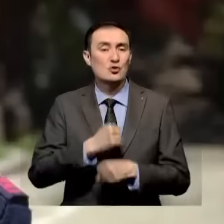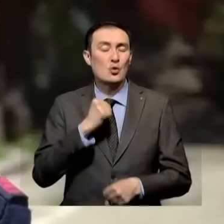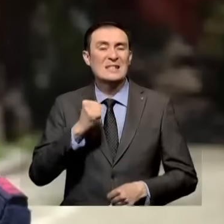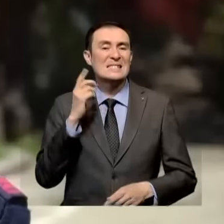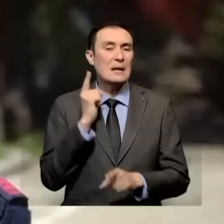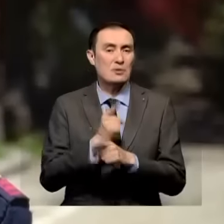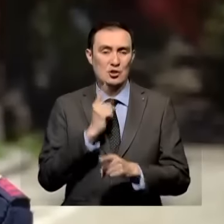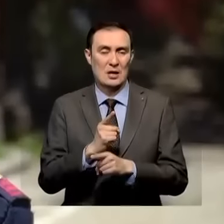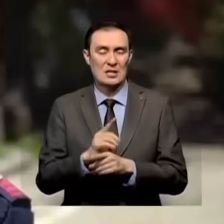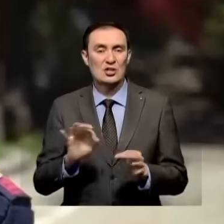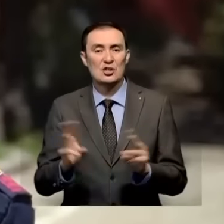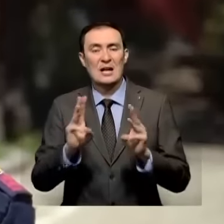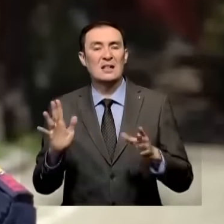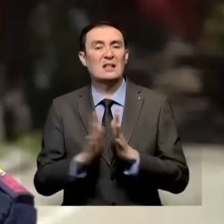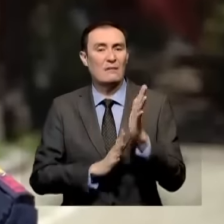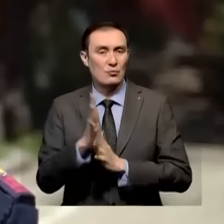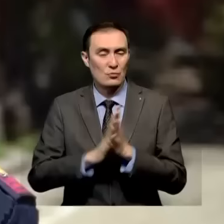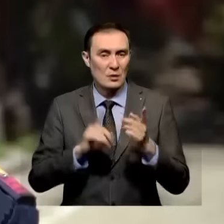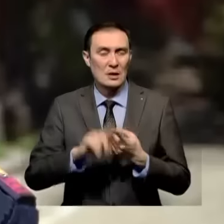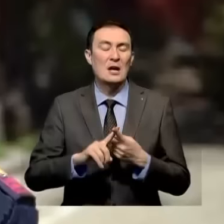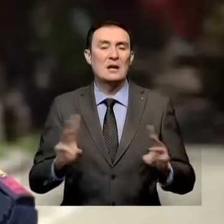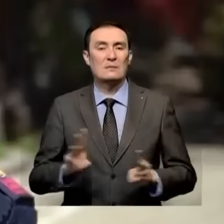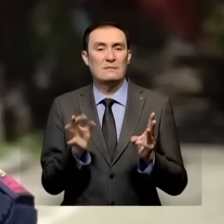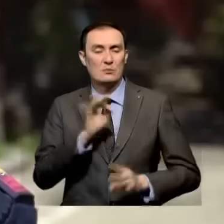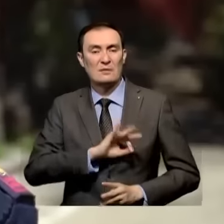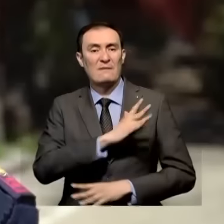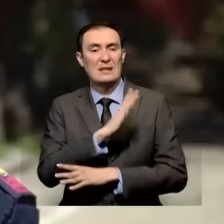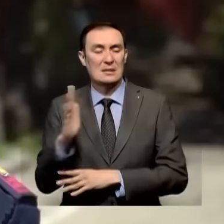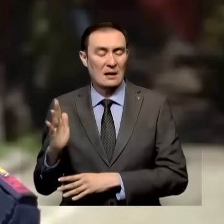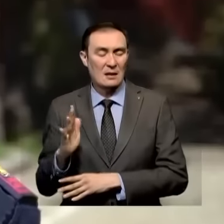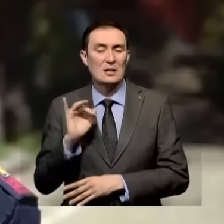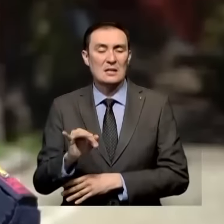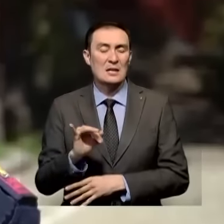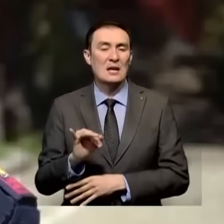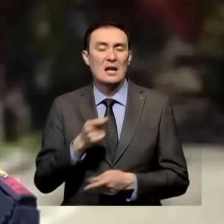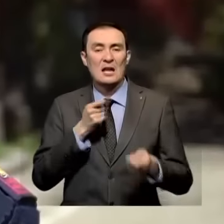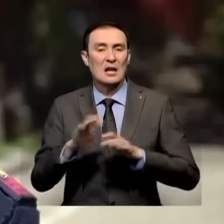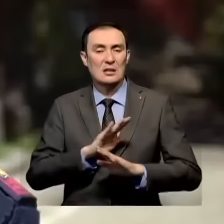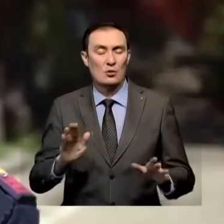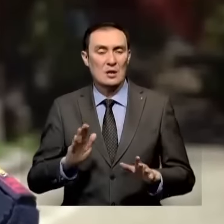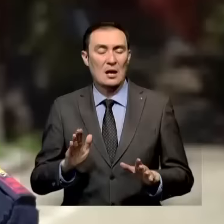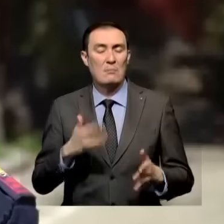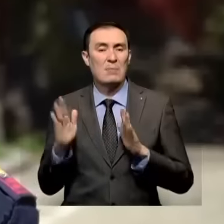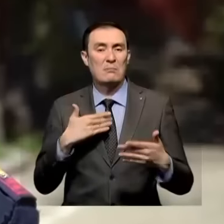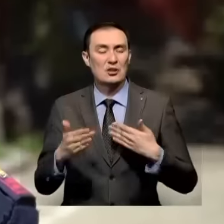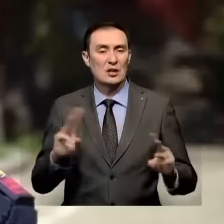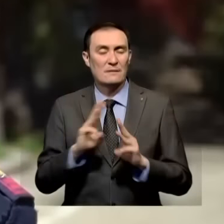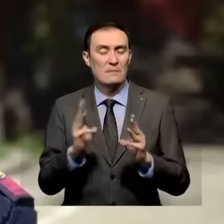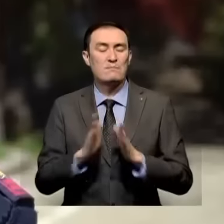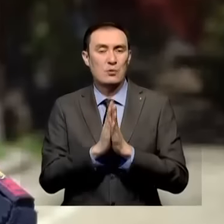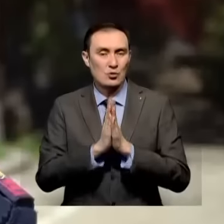запрещено сжигание травы, разведение костров в лесах и неосторожное обращение с огнем. Просим